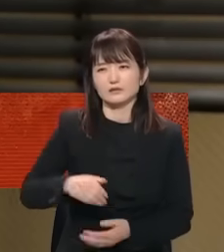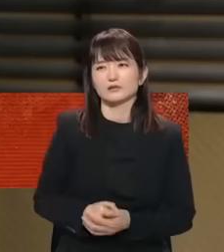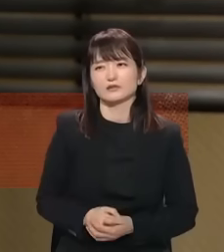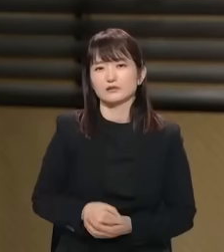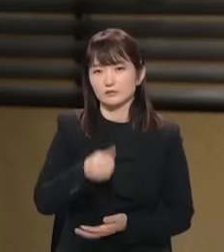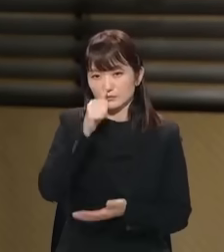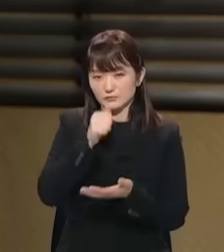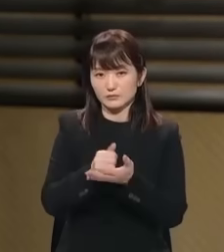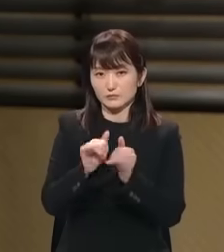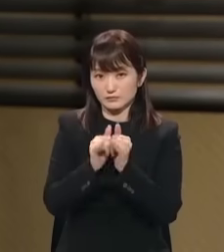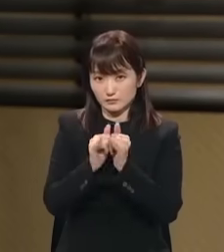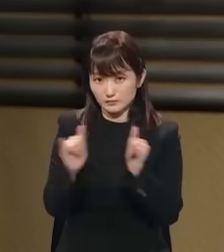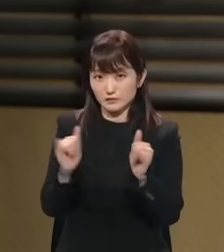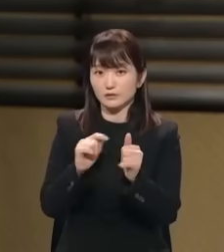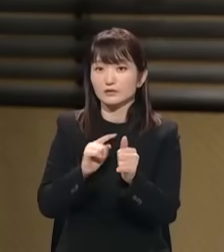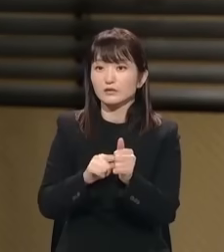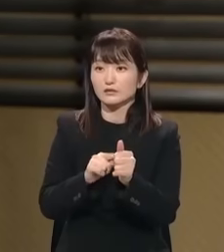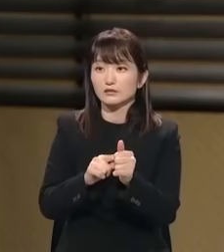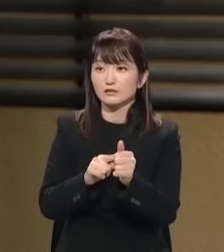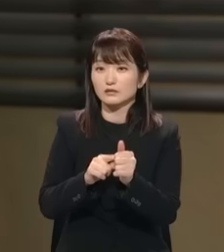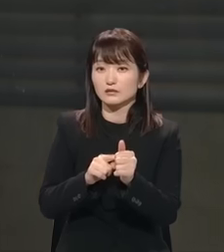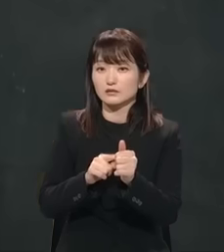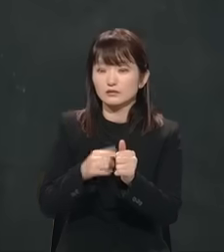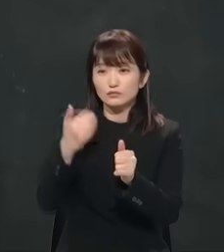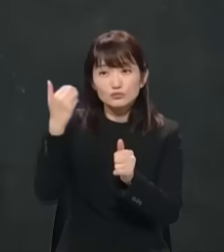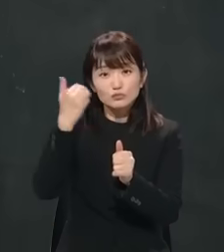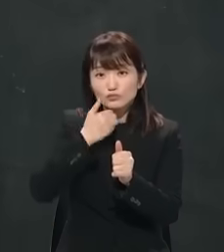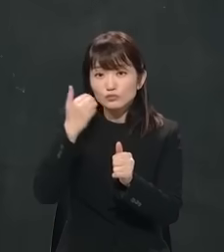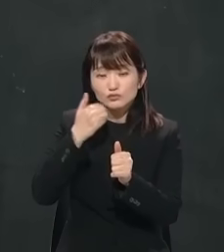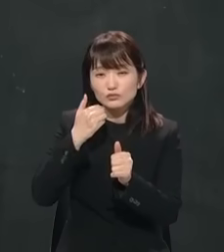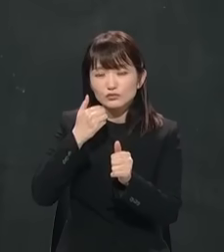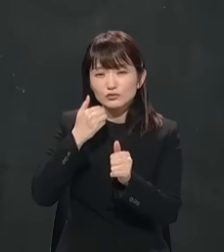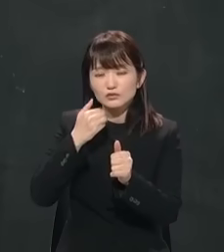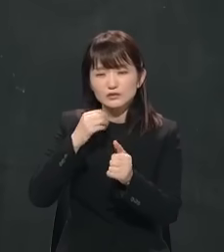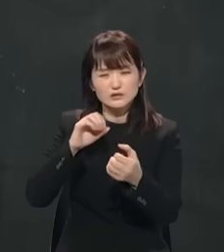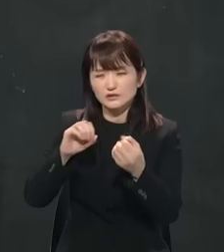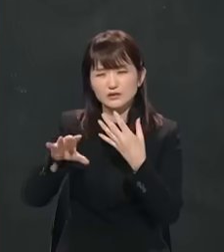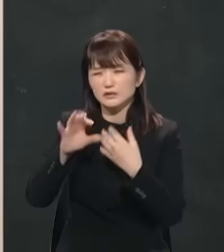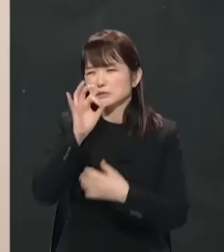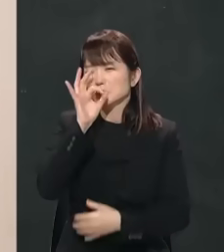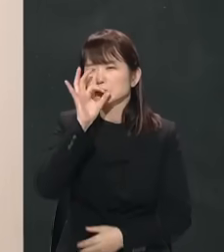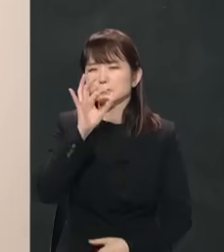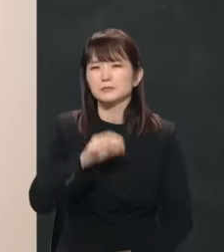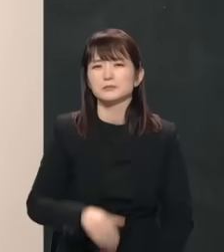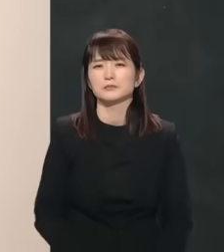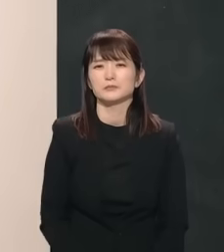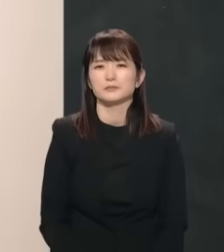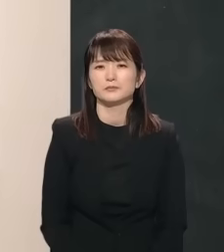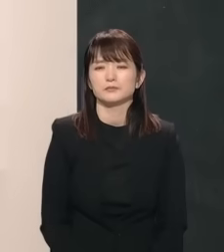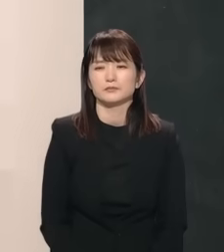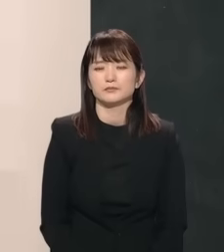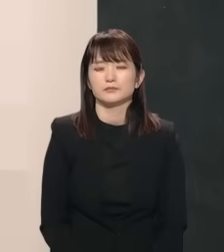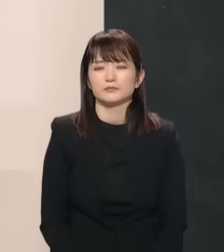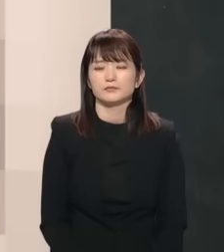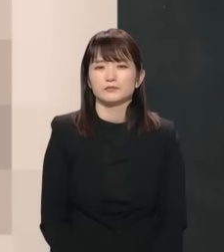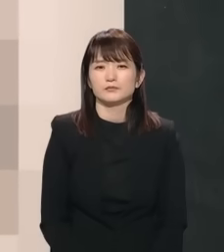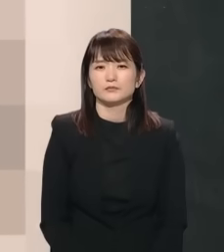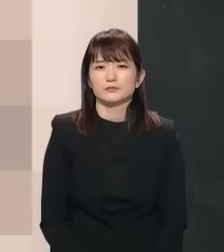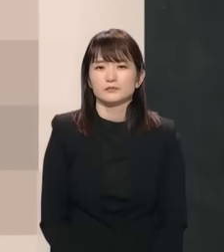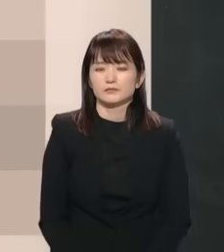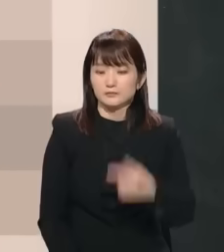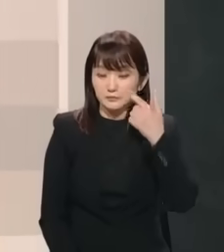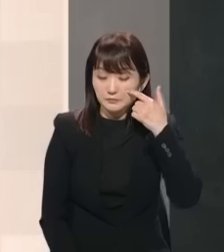범인의이 피의자의 제대로 된 신원이나이 얘기를 할 수 없다라고 지금 밝힌 상황입니다 아버지가 사실 상당히 못